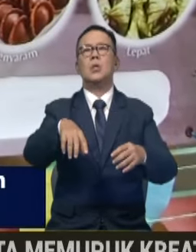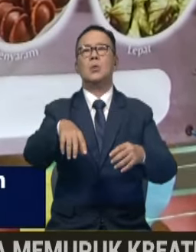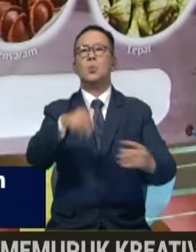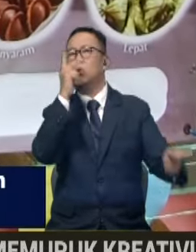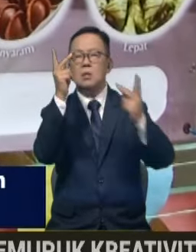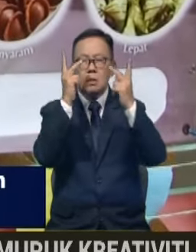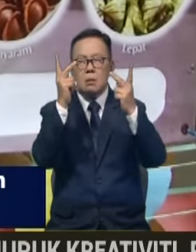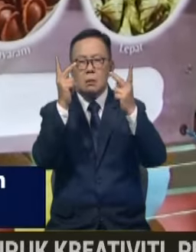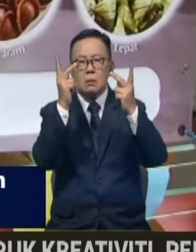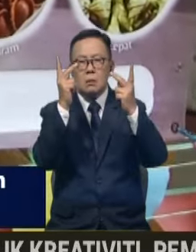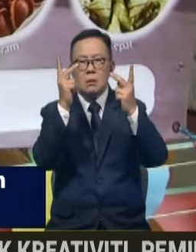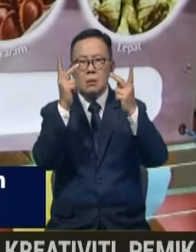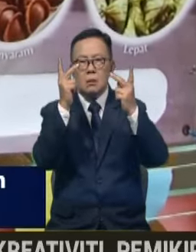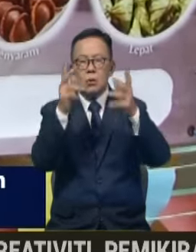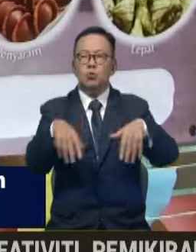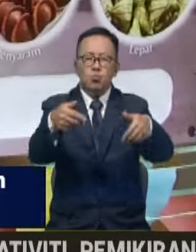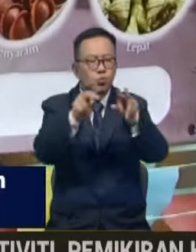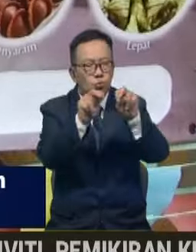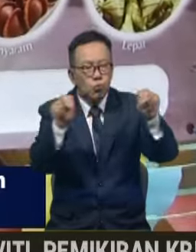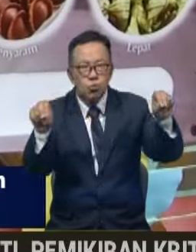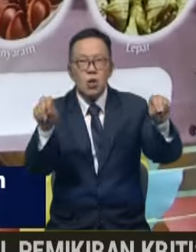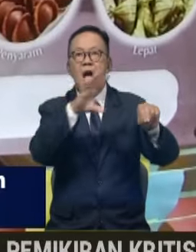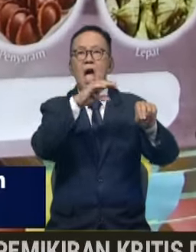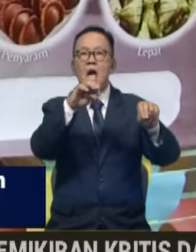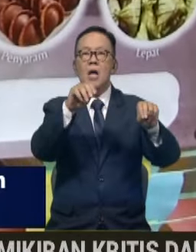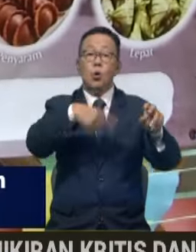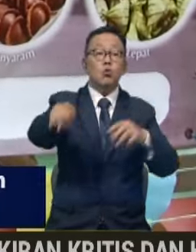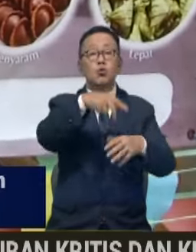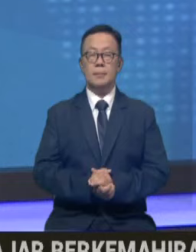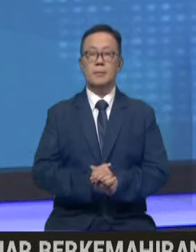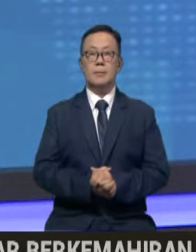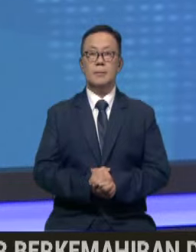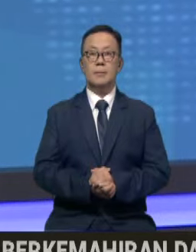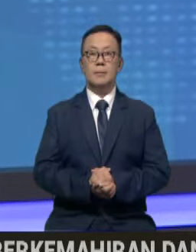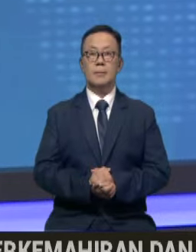watched people produce noodles, we've done some dancing.